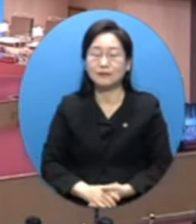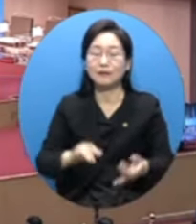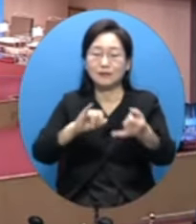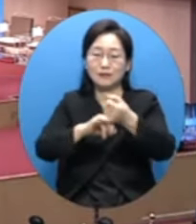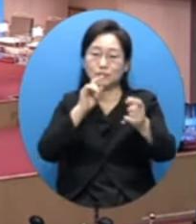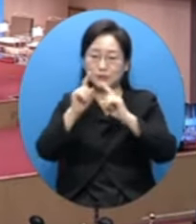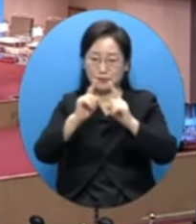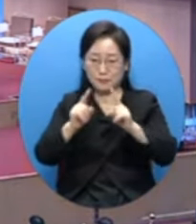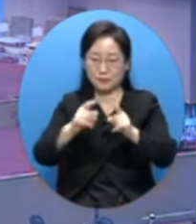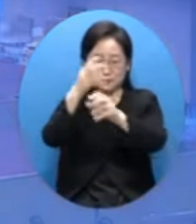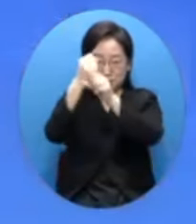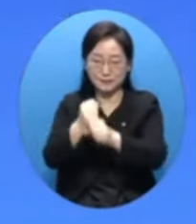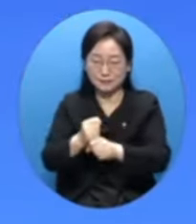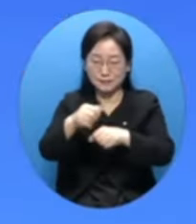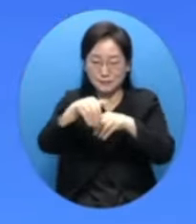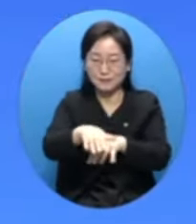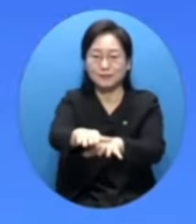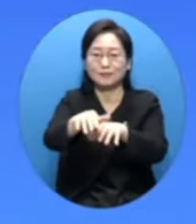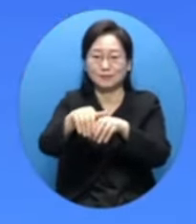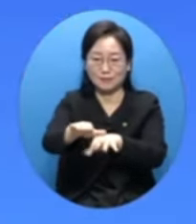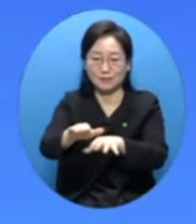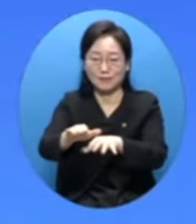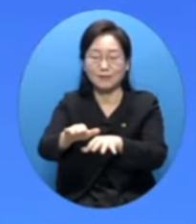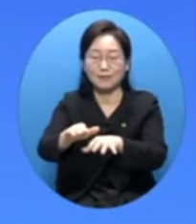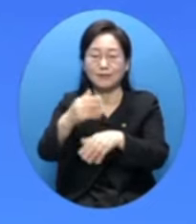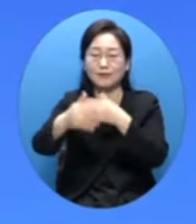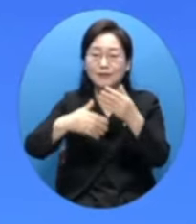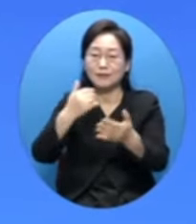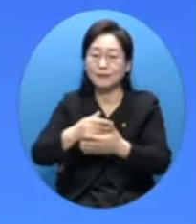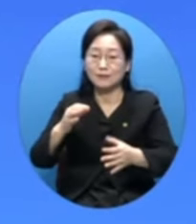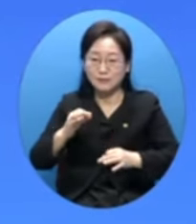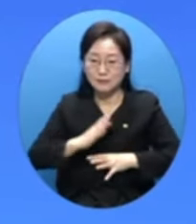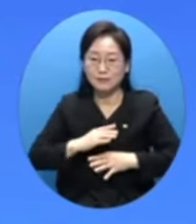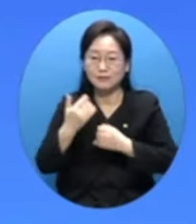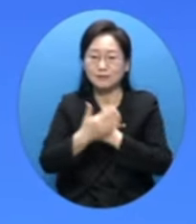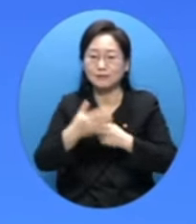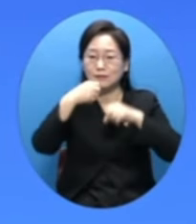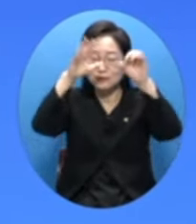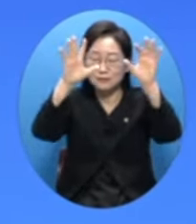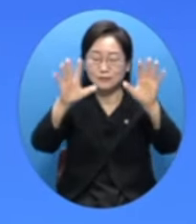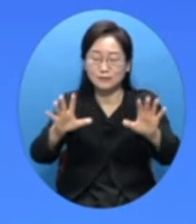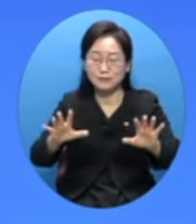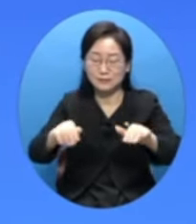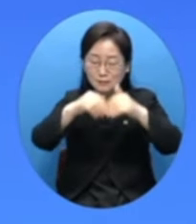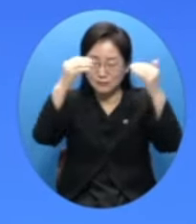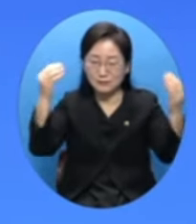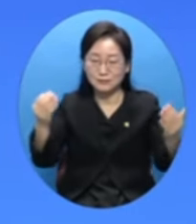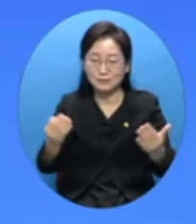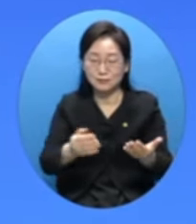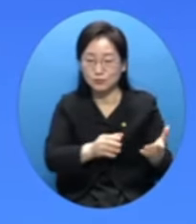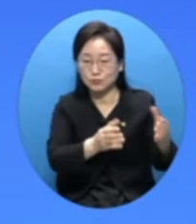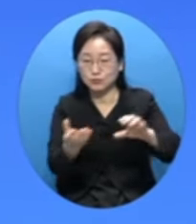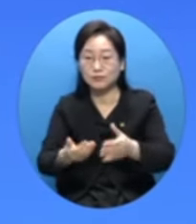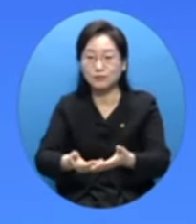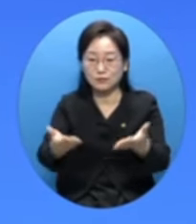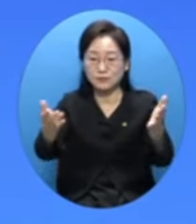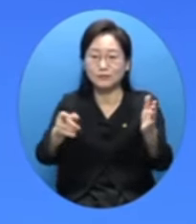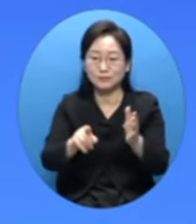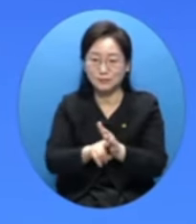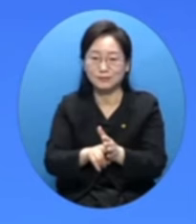약속의 말씀을 붙잡고 전진 또 전진해 나가면 하나님의 놀라운 은혜와 축복을 우리 모두에게 부어주실 것입니다.